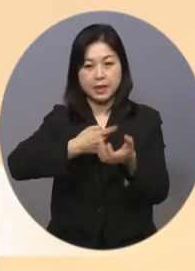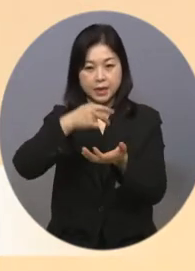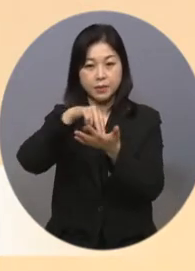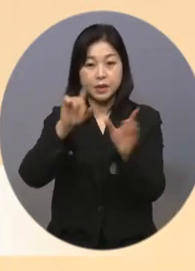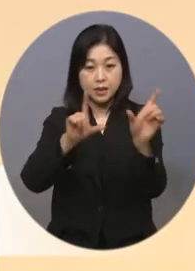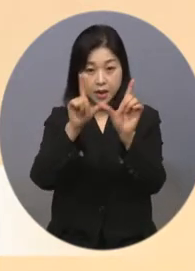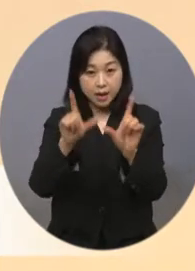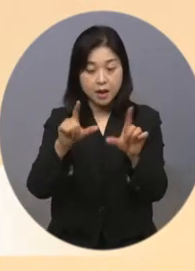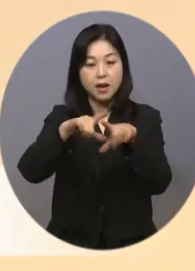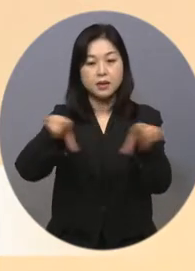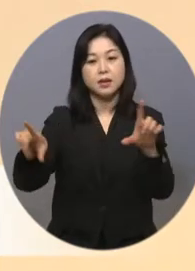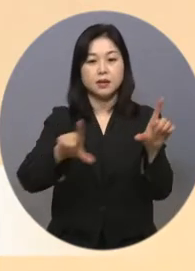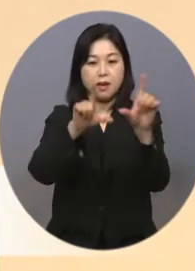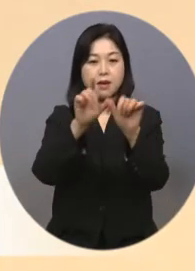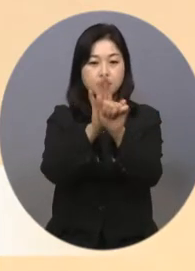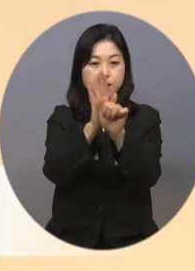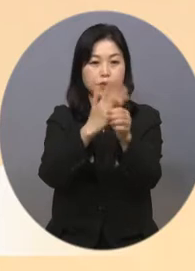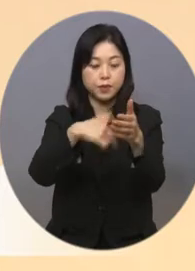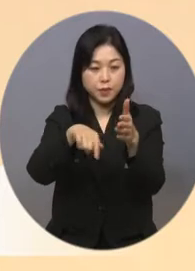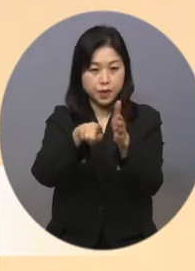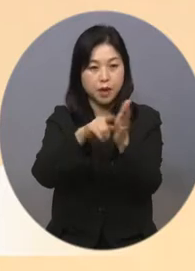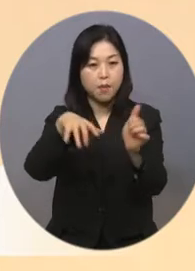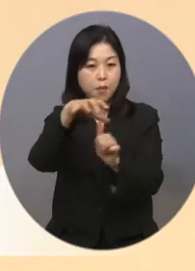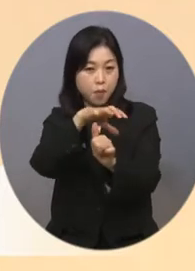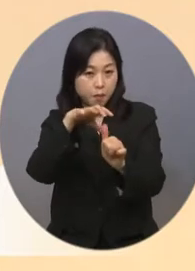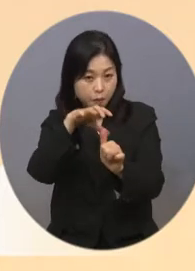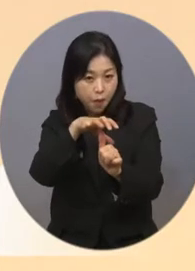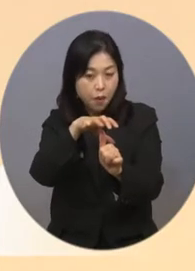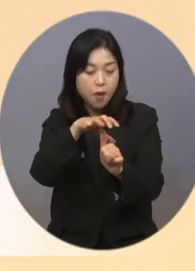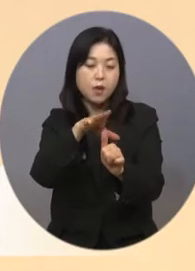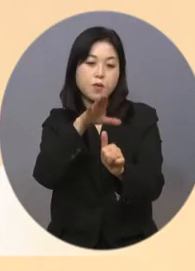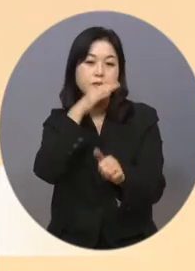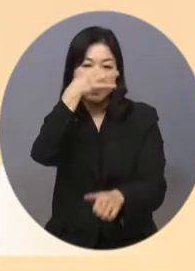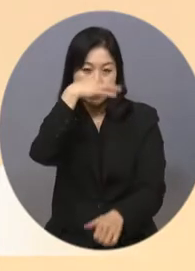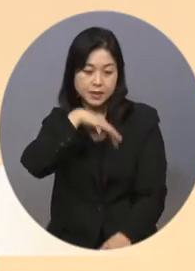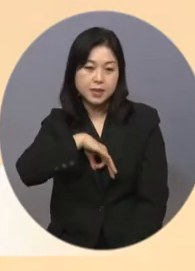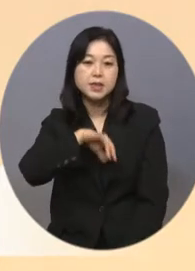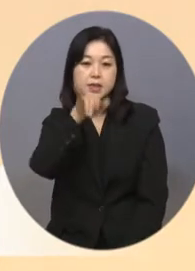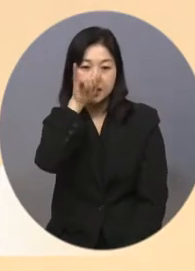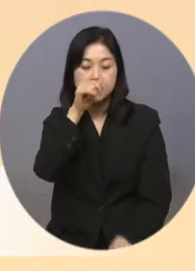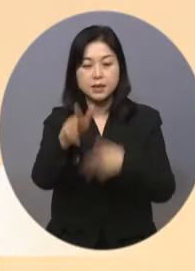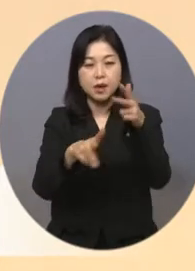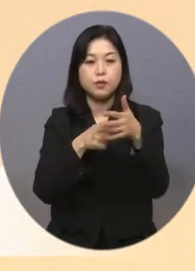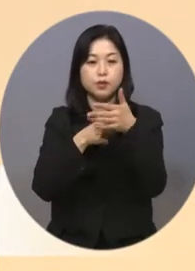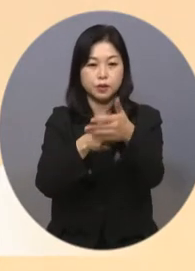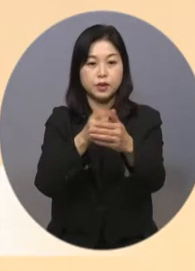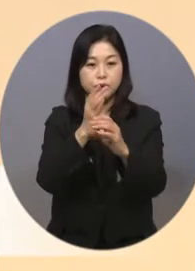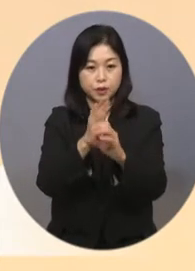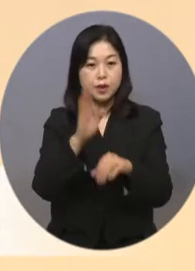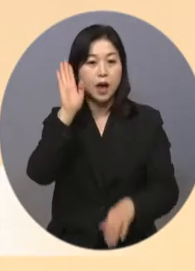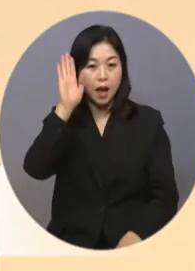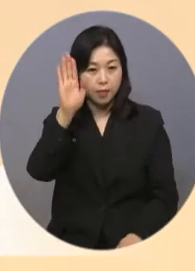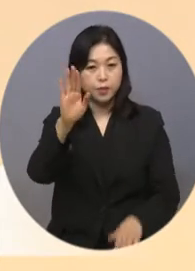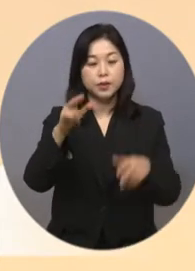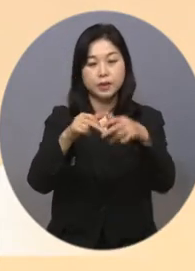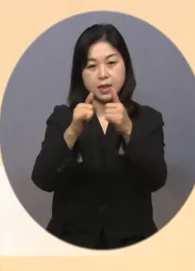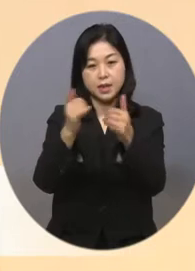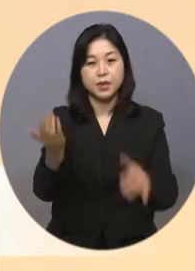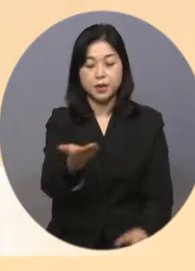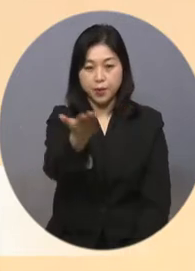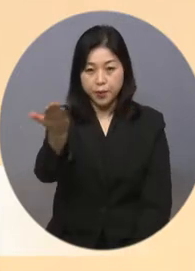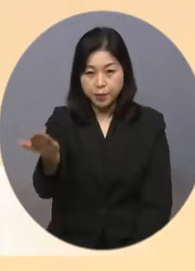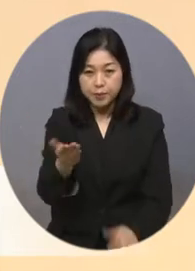자립생활과 일상생활 지원을 위한 돌봄 등 내실 있는 사업을 추진하고 있으며 앞으로도